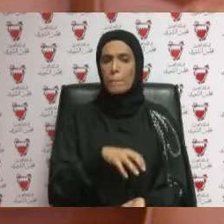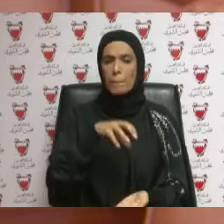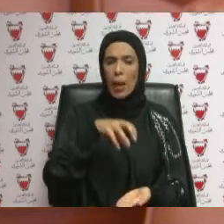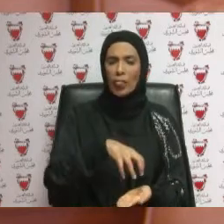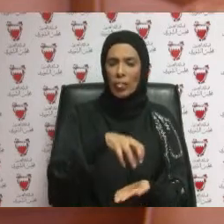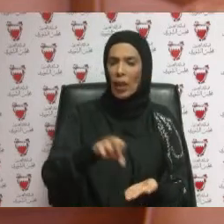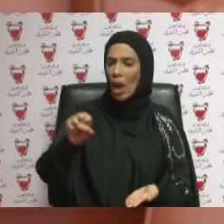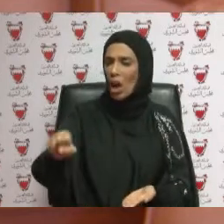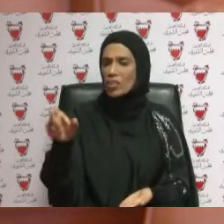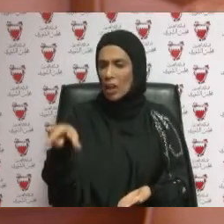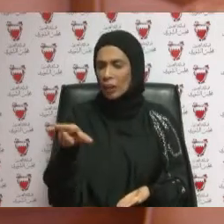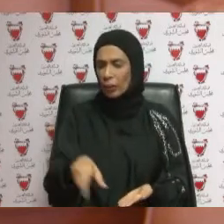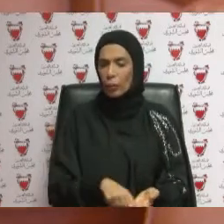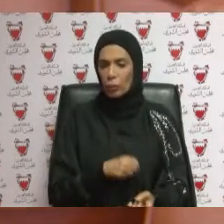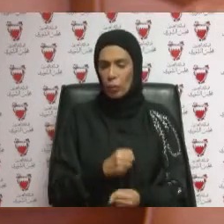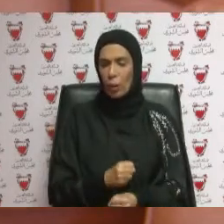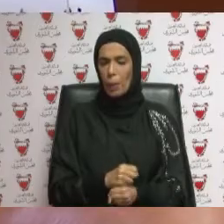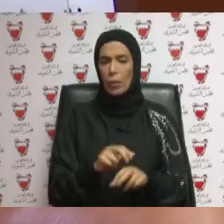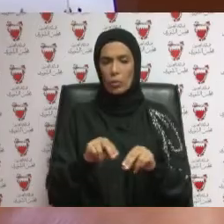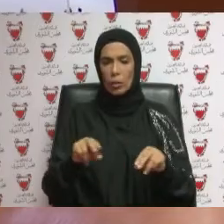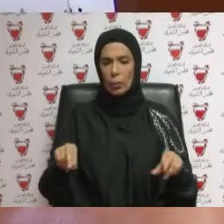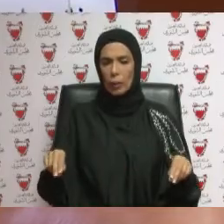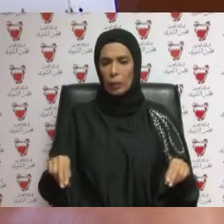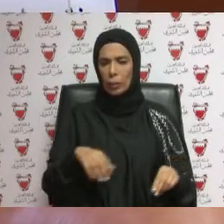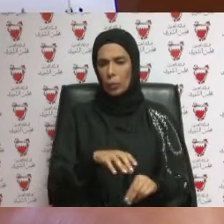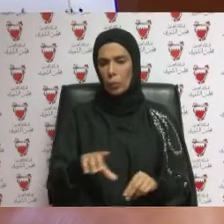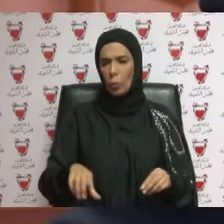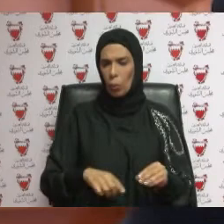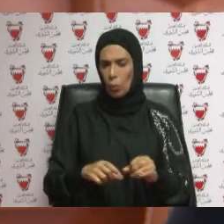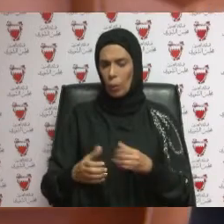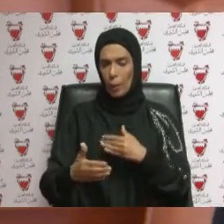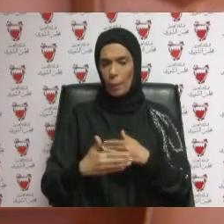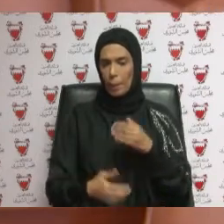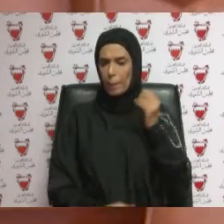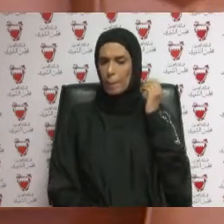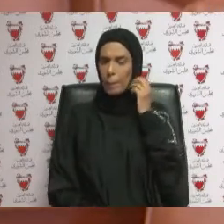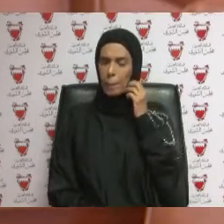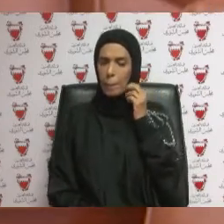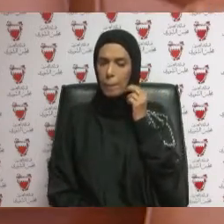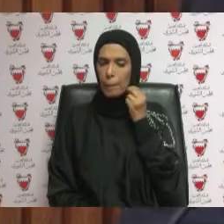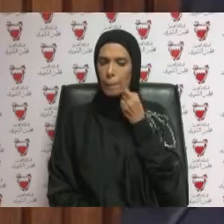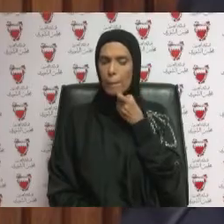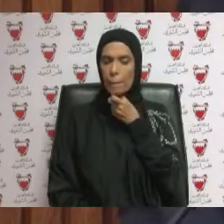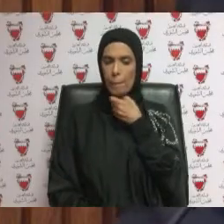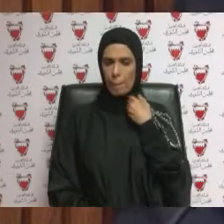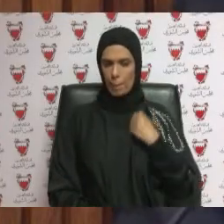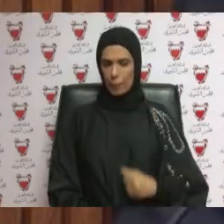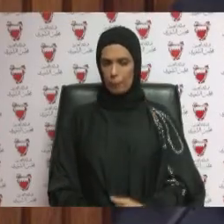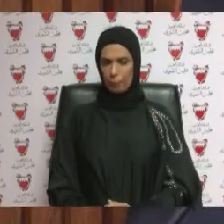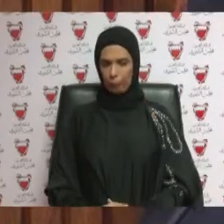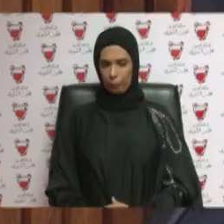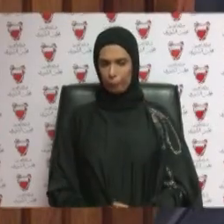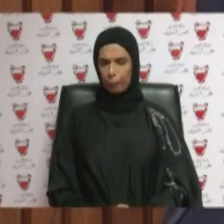للعمال الأجانب مثل ما موجود في الدول المجاورة. شكرا. شكرا جزيلا. الأخ أحمد الحدر